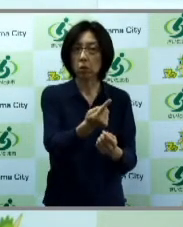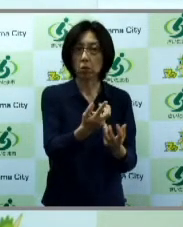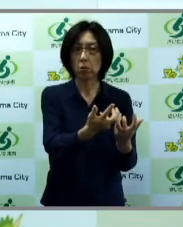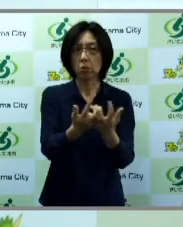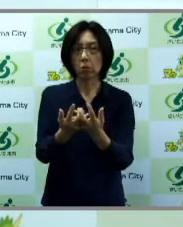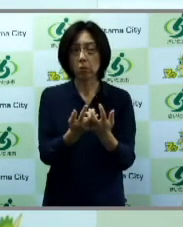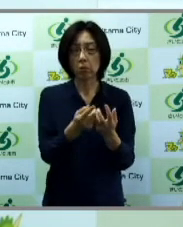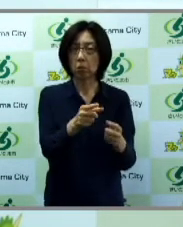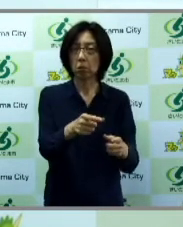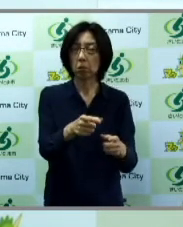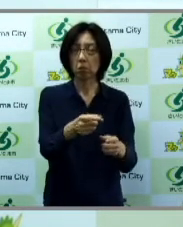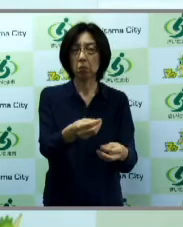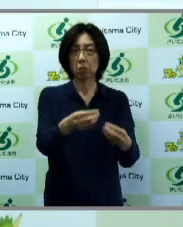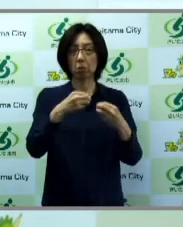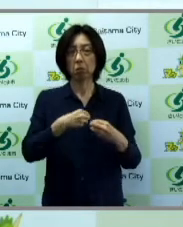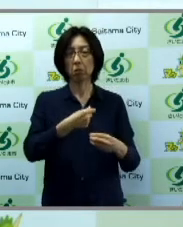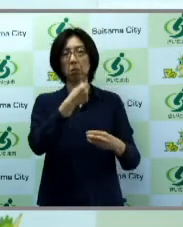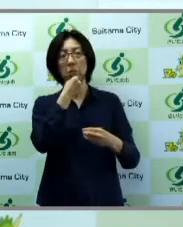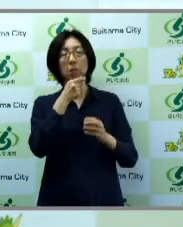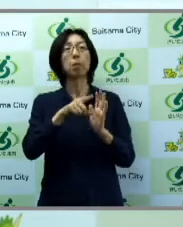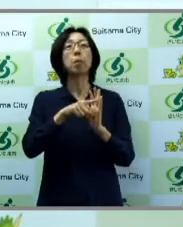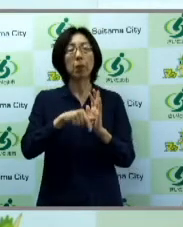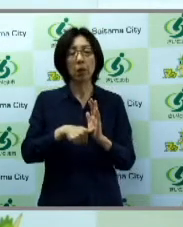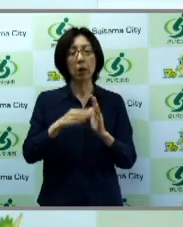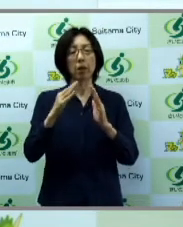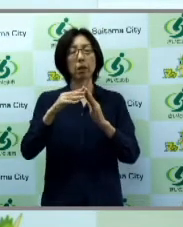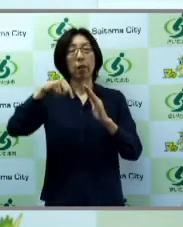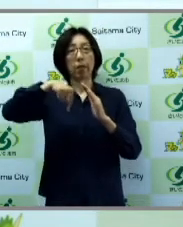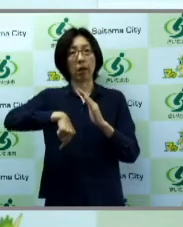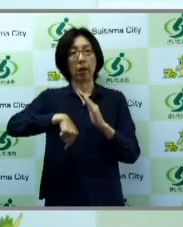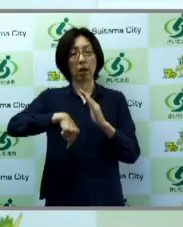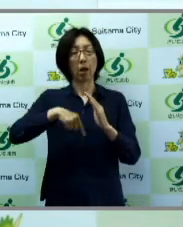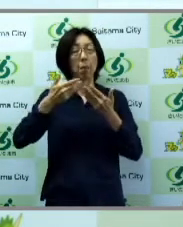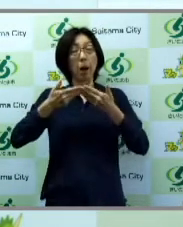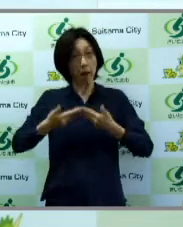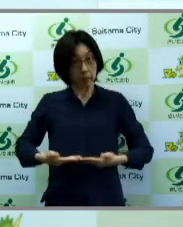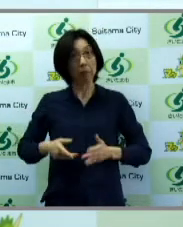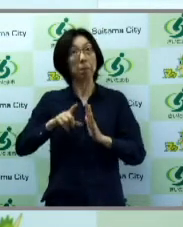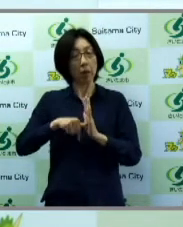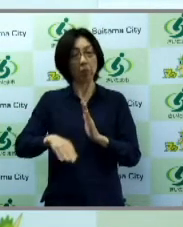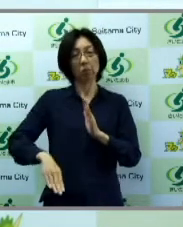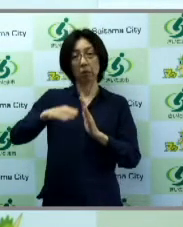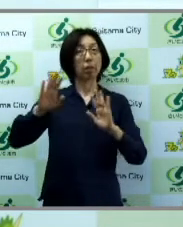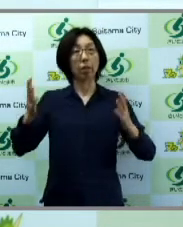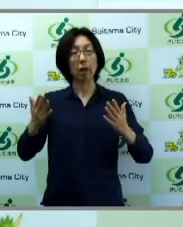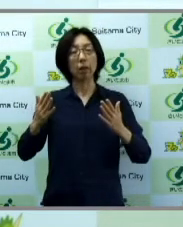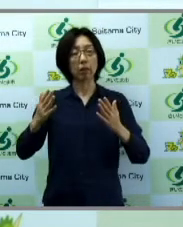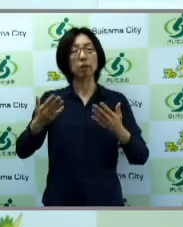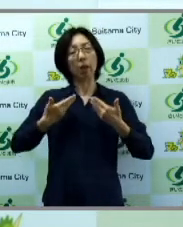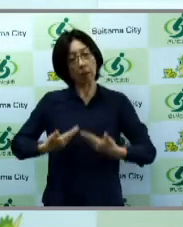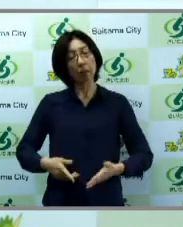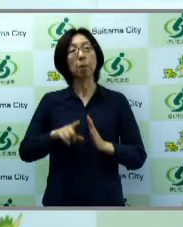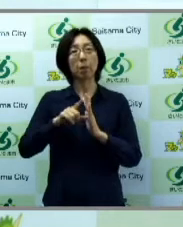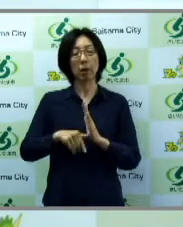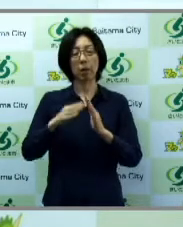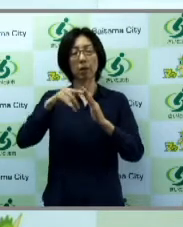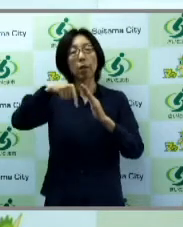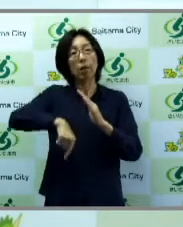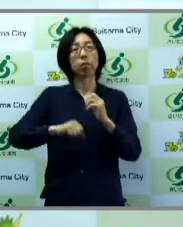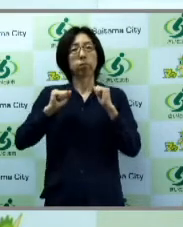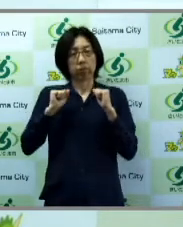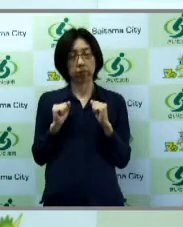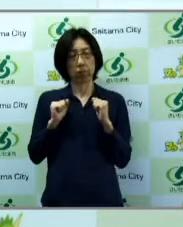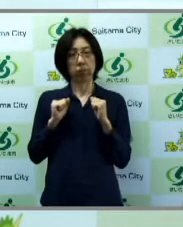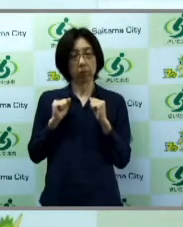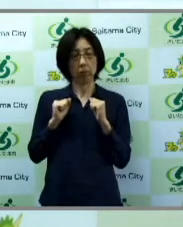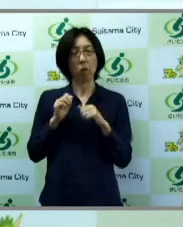。自宅にとどまることが危険な場合には、躊躇せずに避難をまた一方でしていただきたいというふうに思っております。日頃から、ハザ